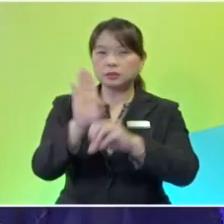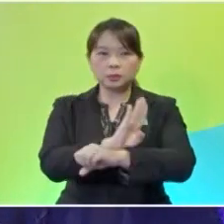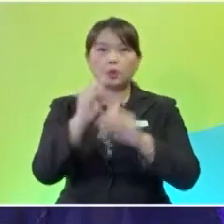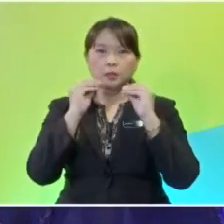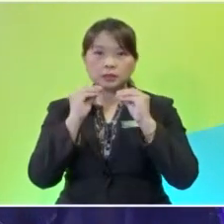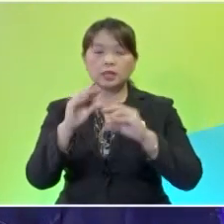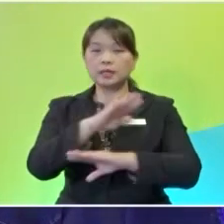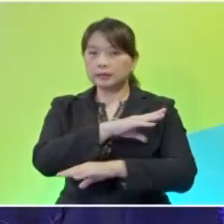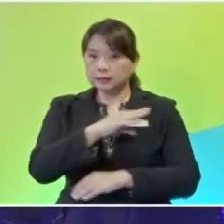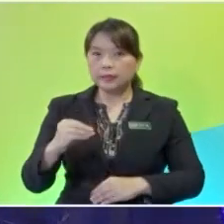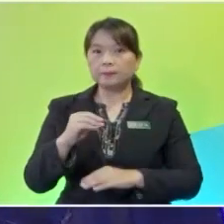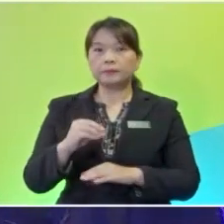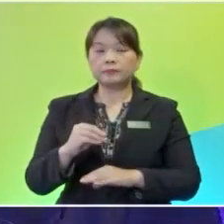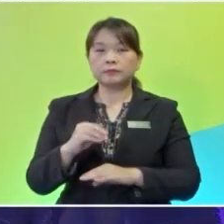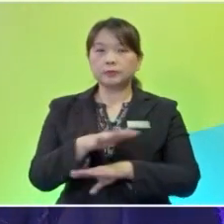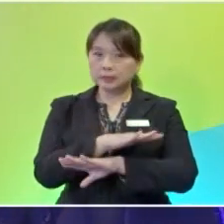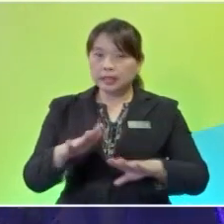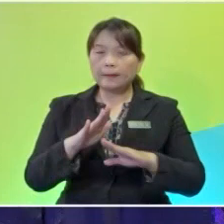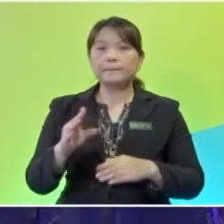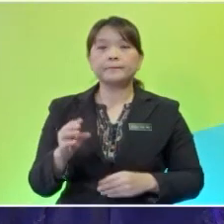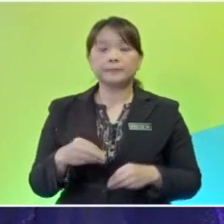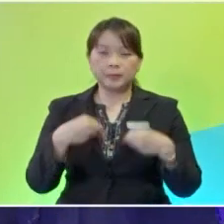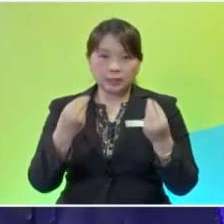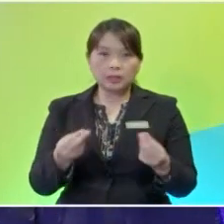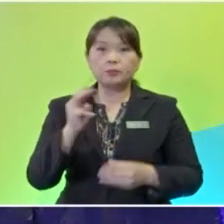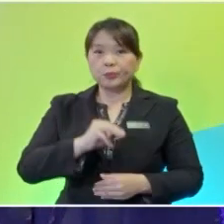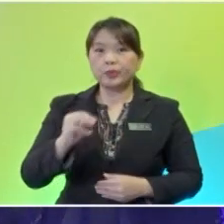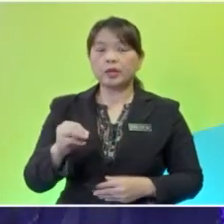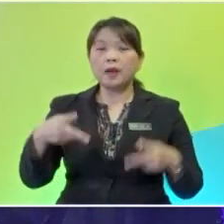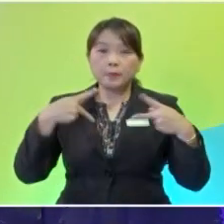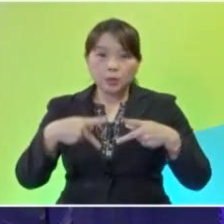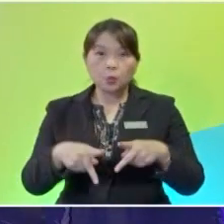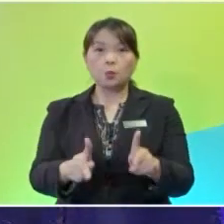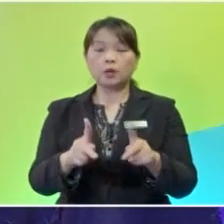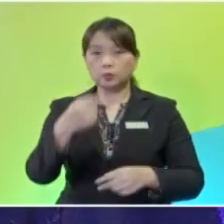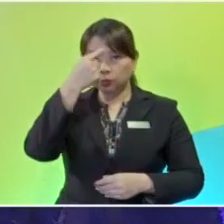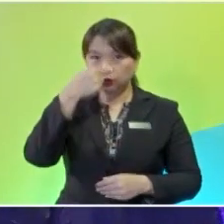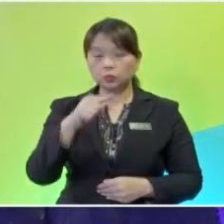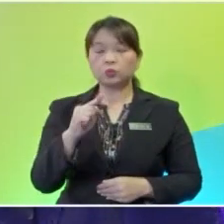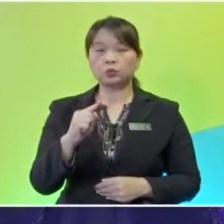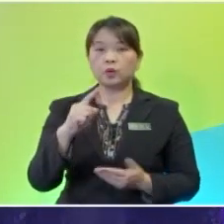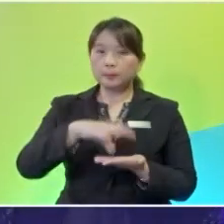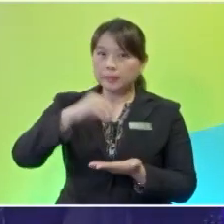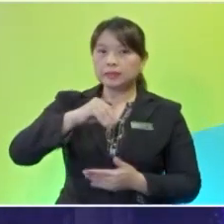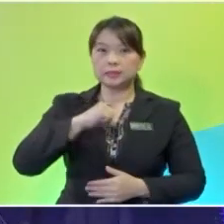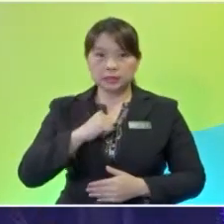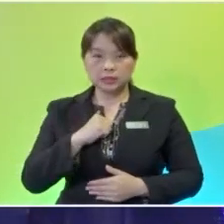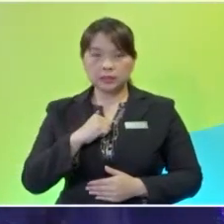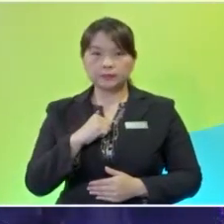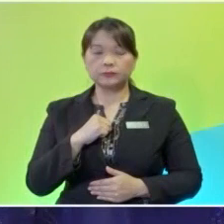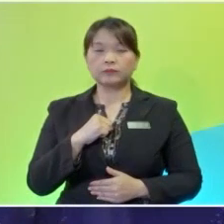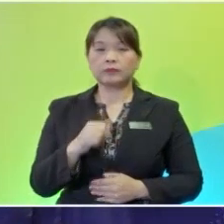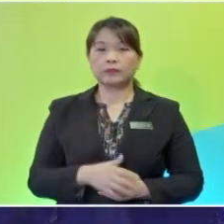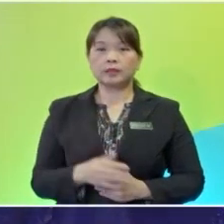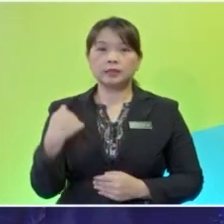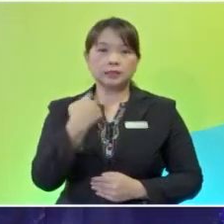学生去有一个这样的平台去学习，去 啊，就是说通过口头的一个这样的交流呢，嗯、我